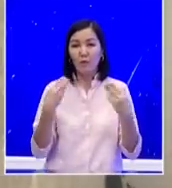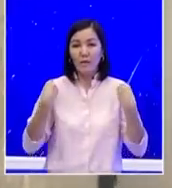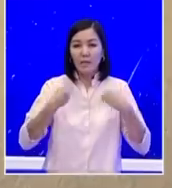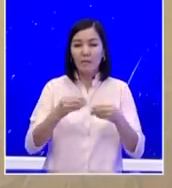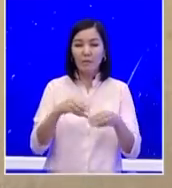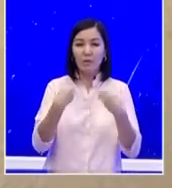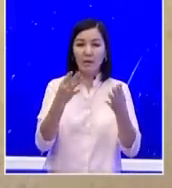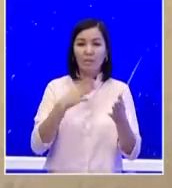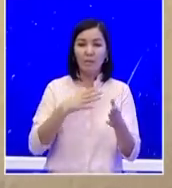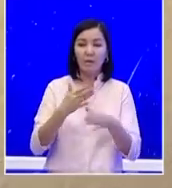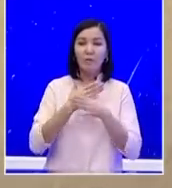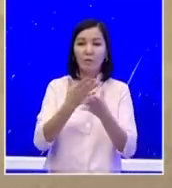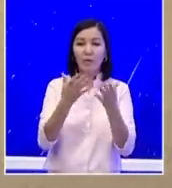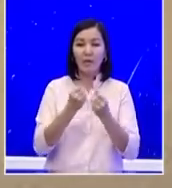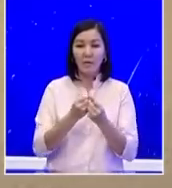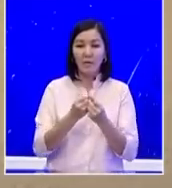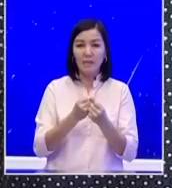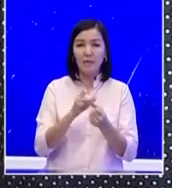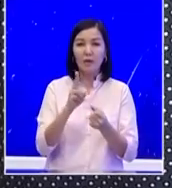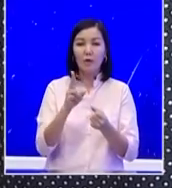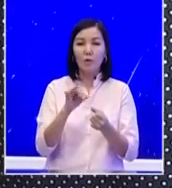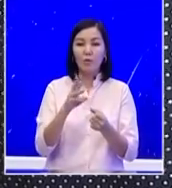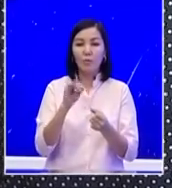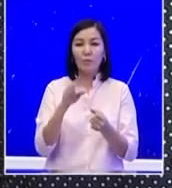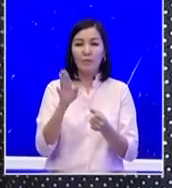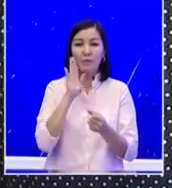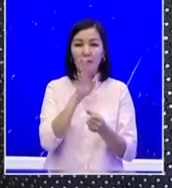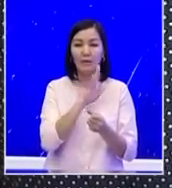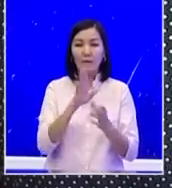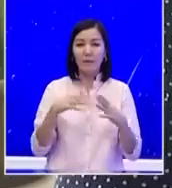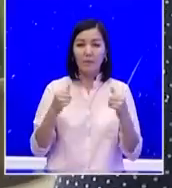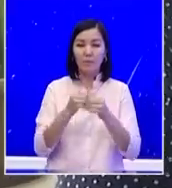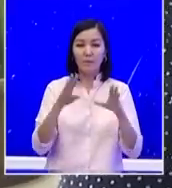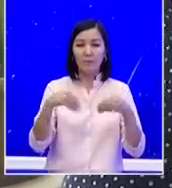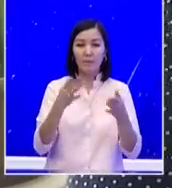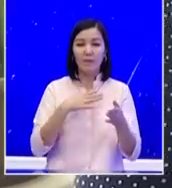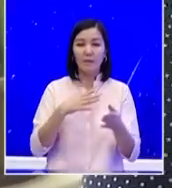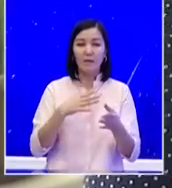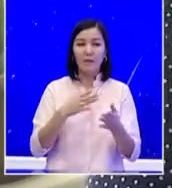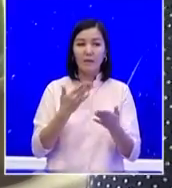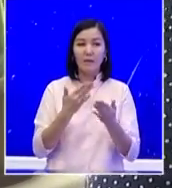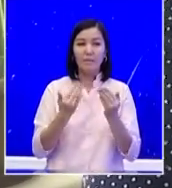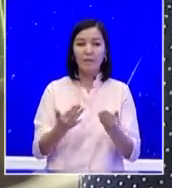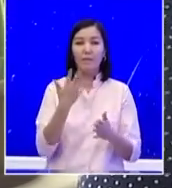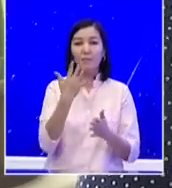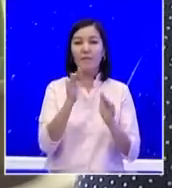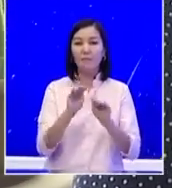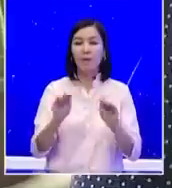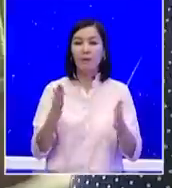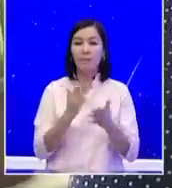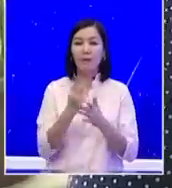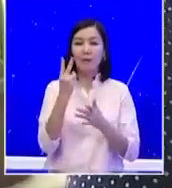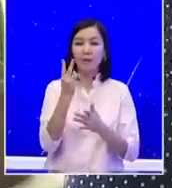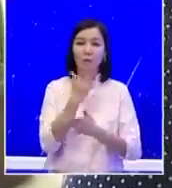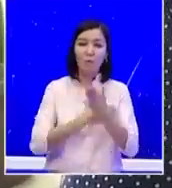киім-кешек апарды. Көмек алғандардың бірі күміс алқа иегері Рыс Белгібаева. Мен жұмыс жасаған емес, мен 5 балам бар, 2 балам